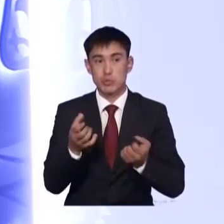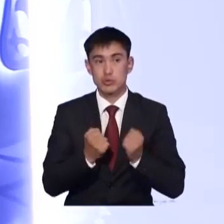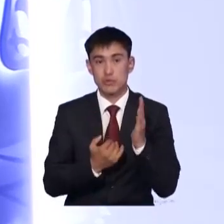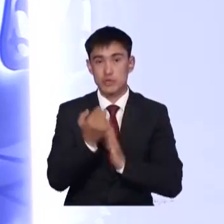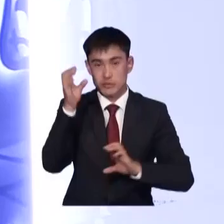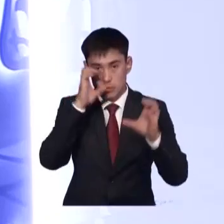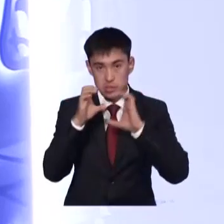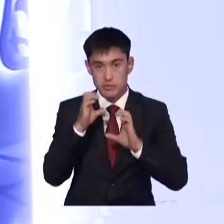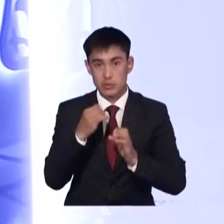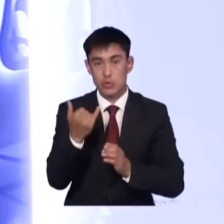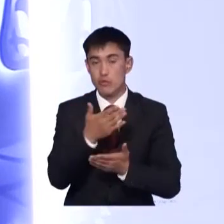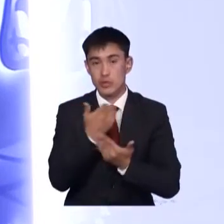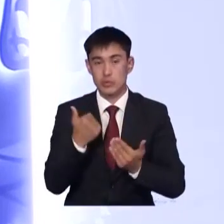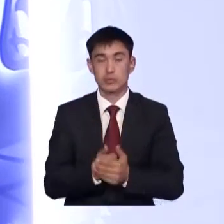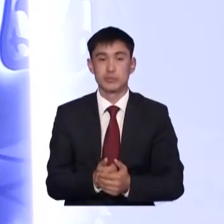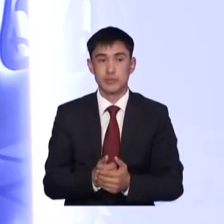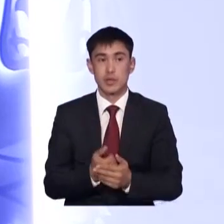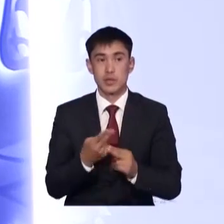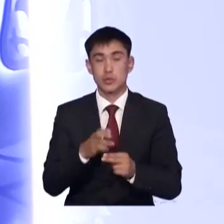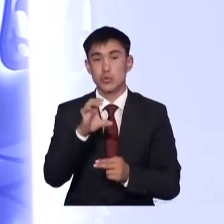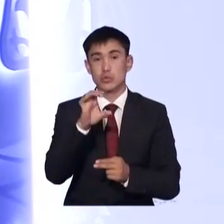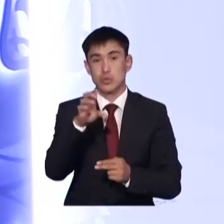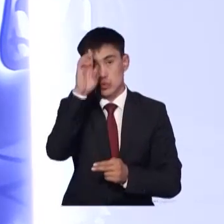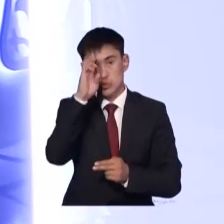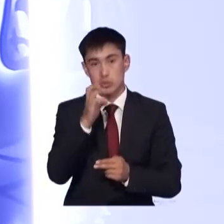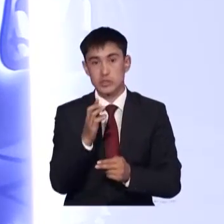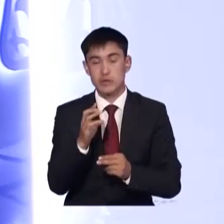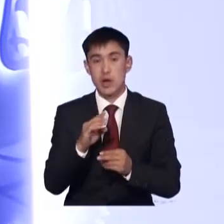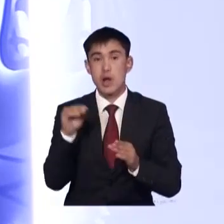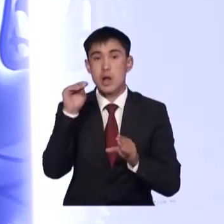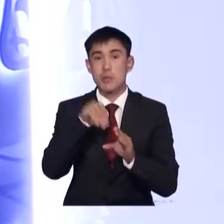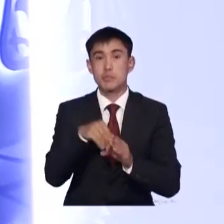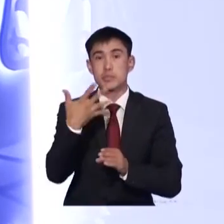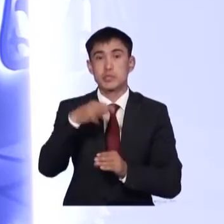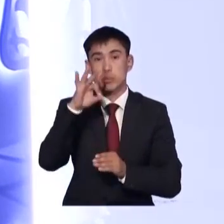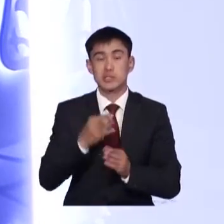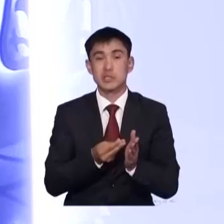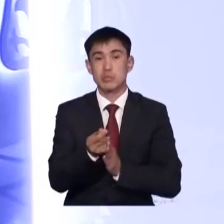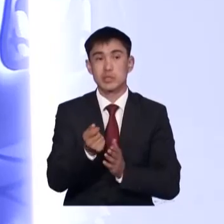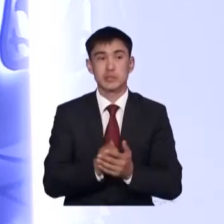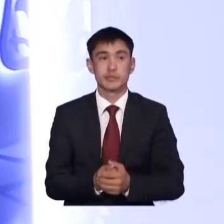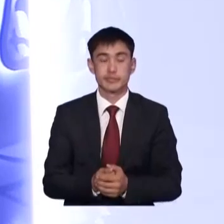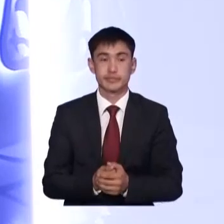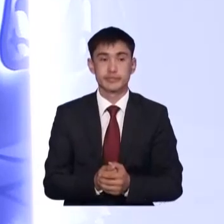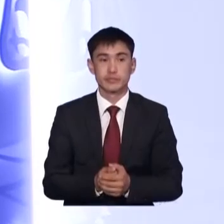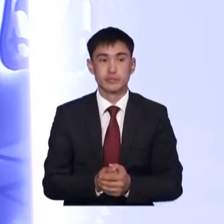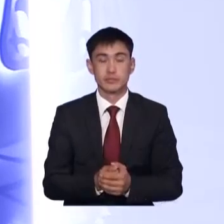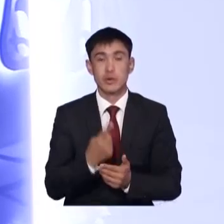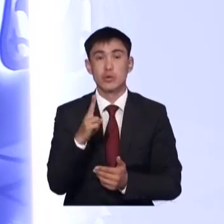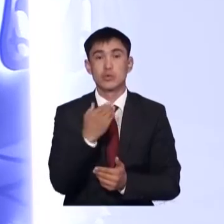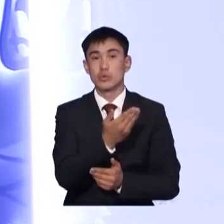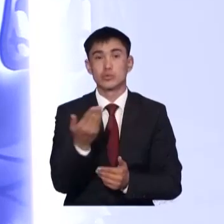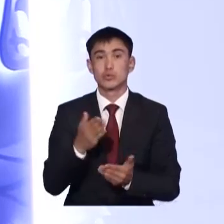высшего образования у у кого нету которых государство компенсирует 50% оплачивает для тех